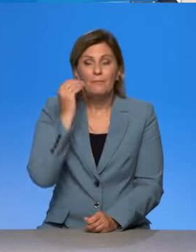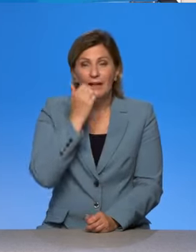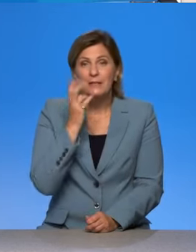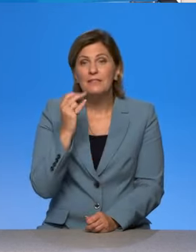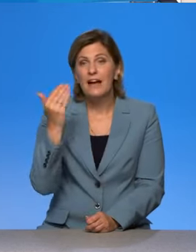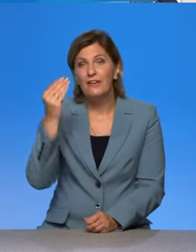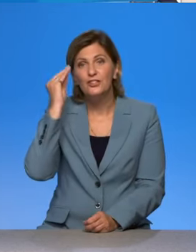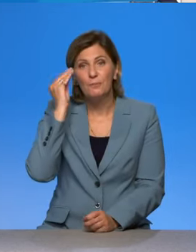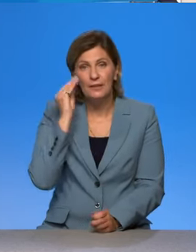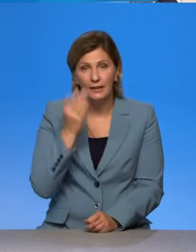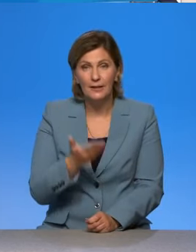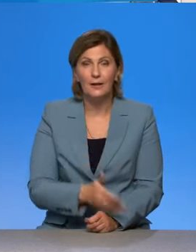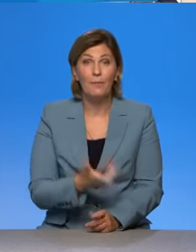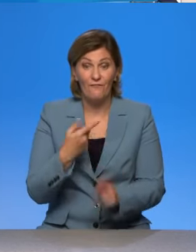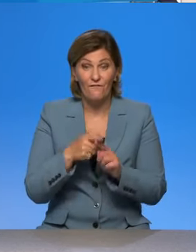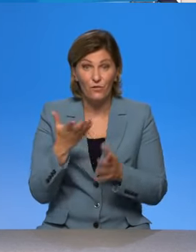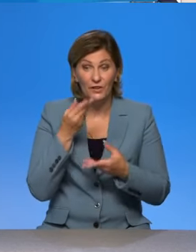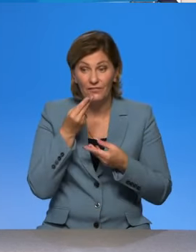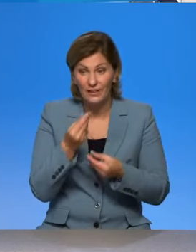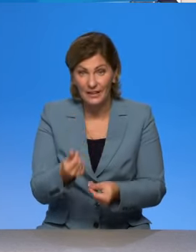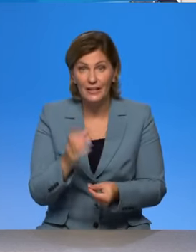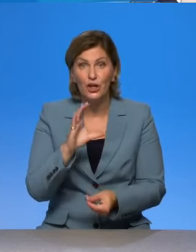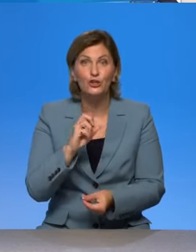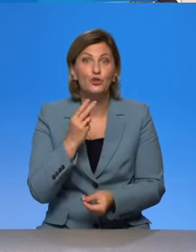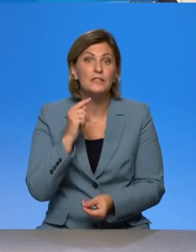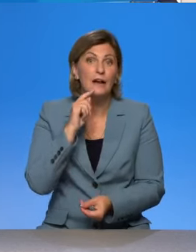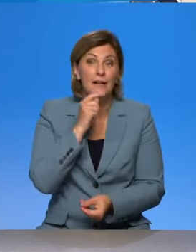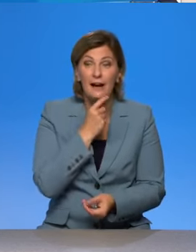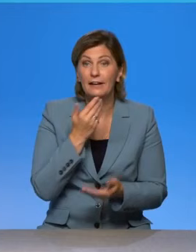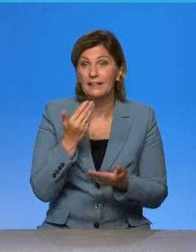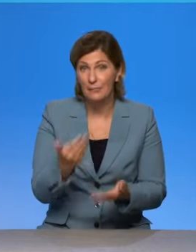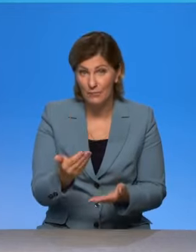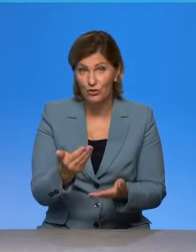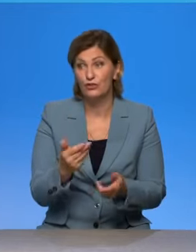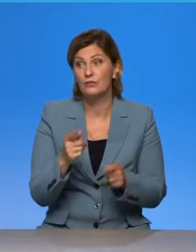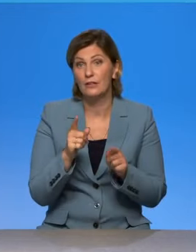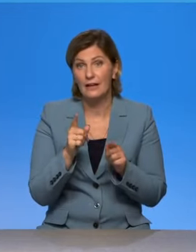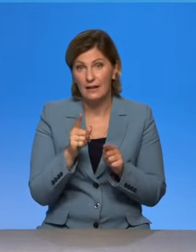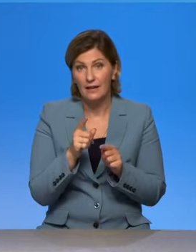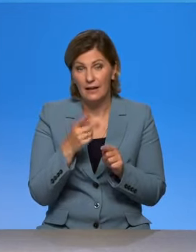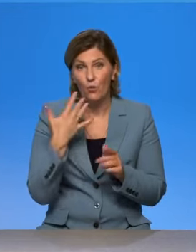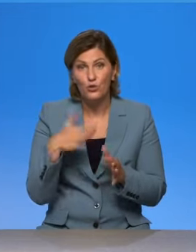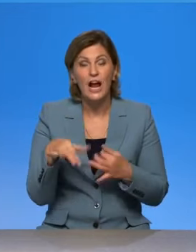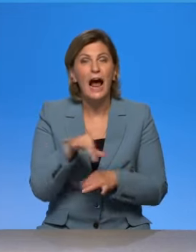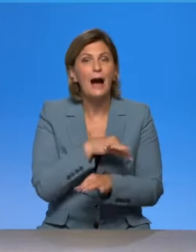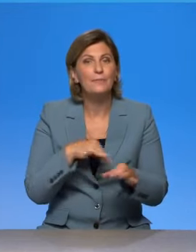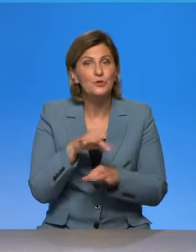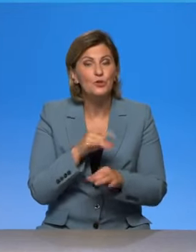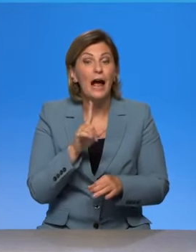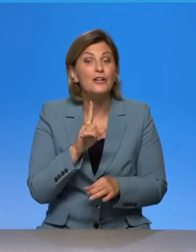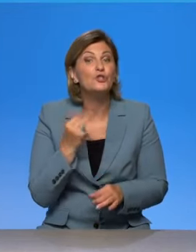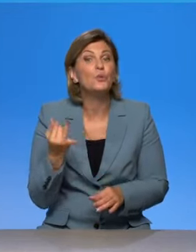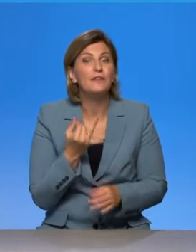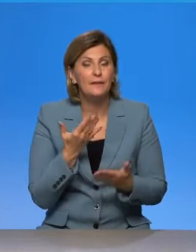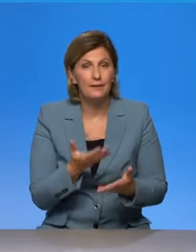Елена Александровна, ну вот влияние социально-экономических формаций на вопрос доверия мы уже обсудили. Но вот ведь что интересно,